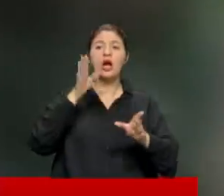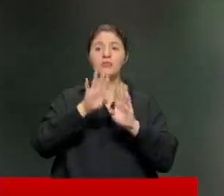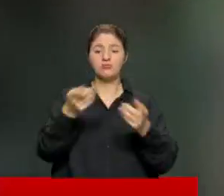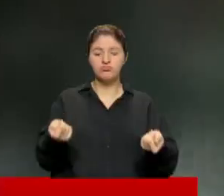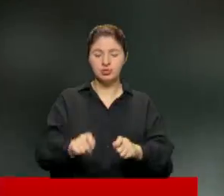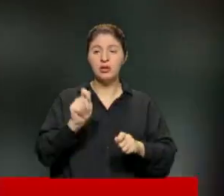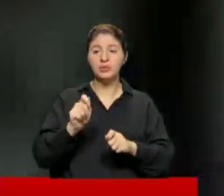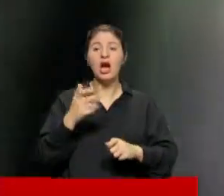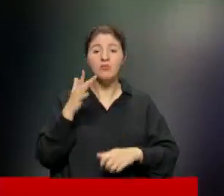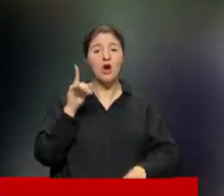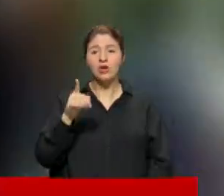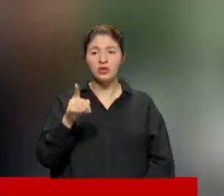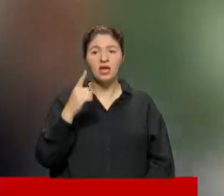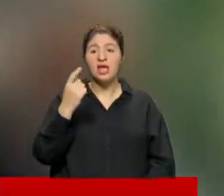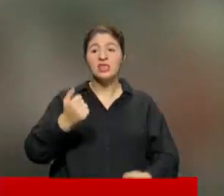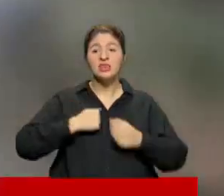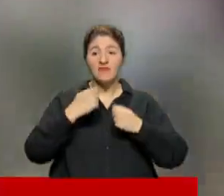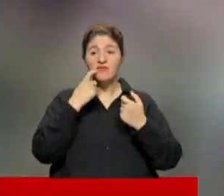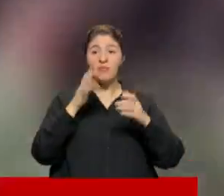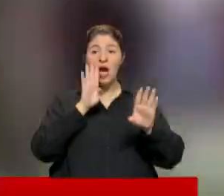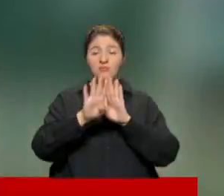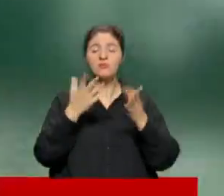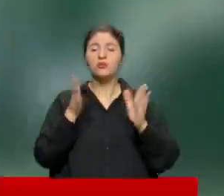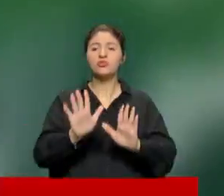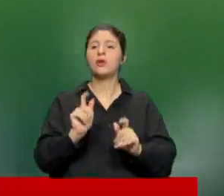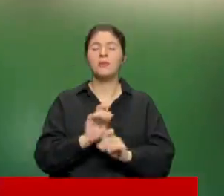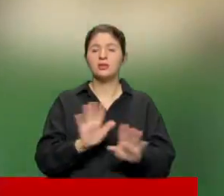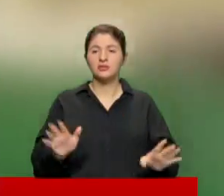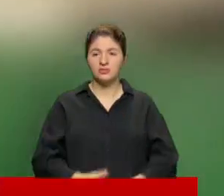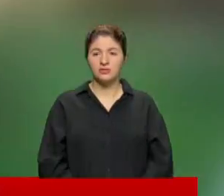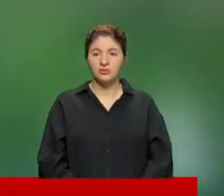yankılanmayan onları Dev Demir kapılar bile durduramadı